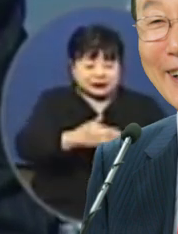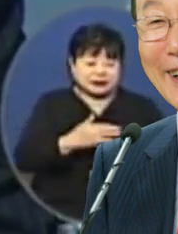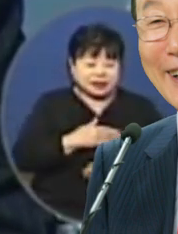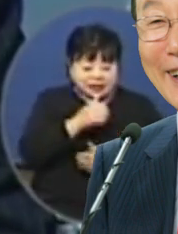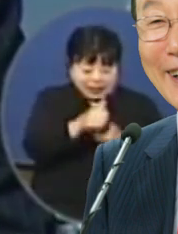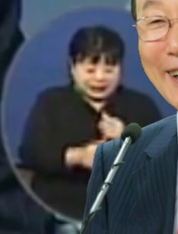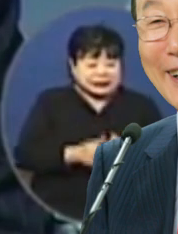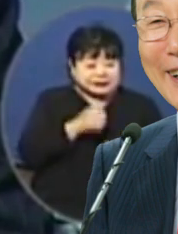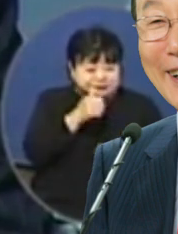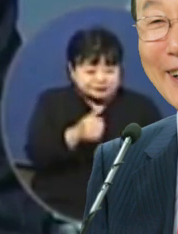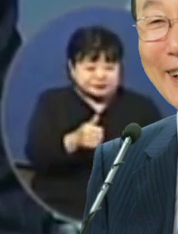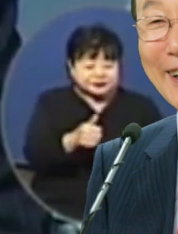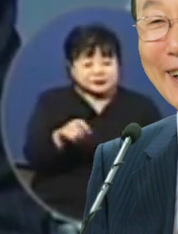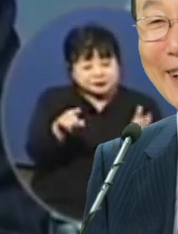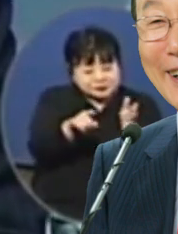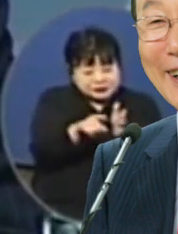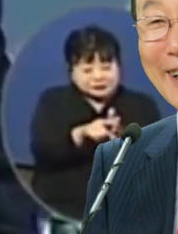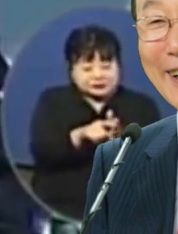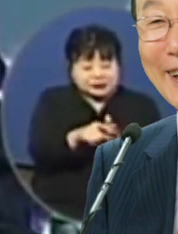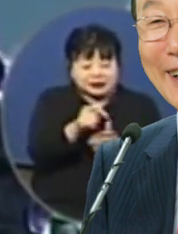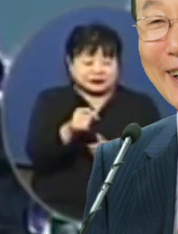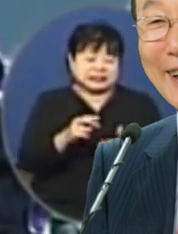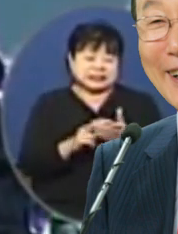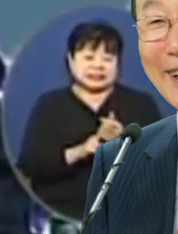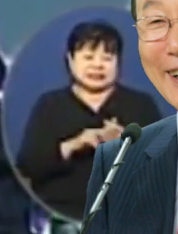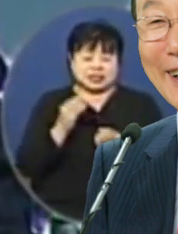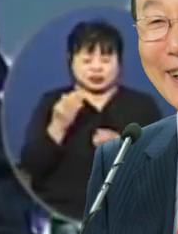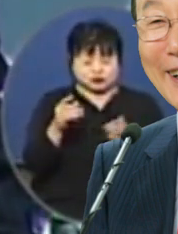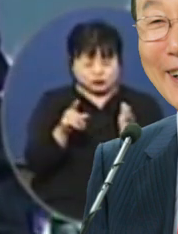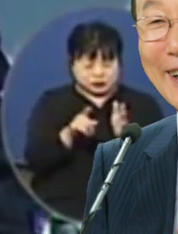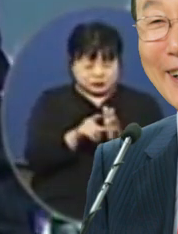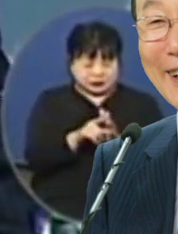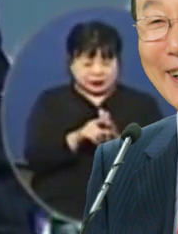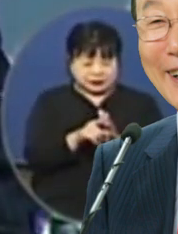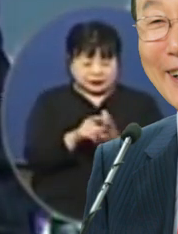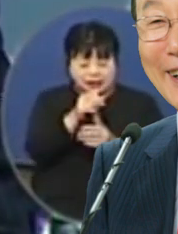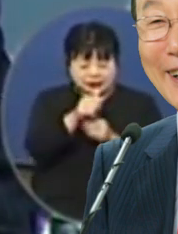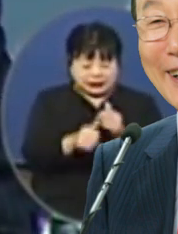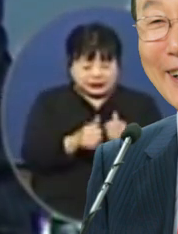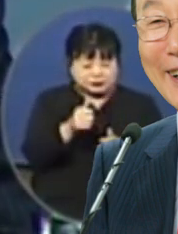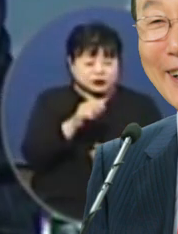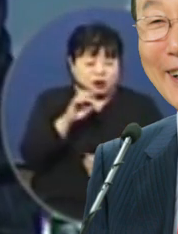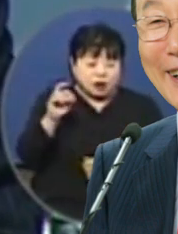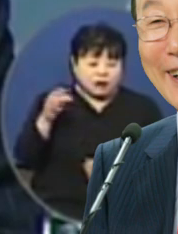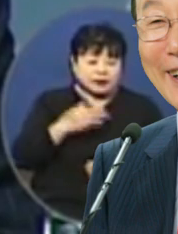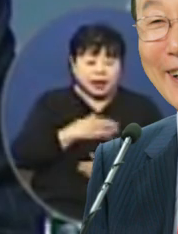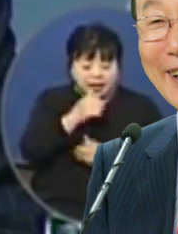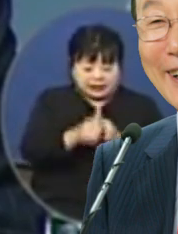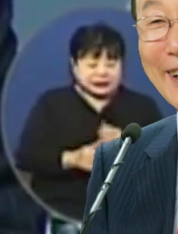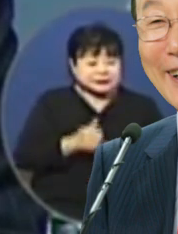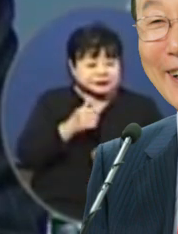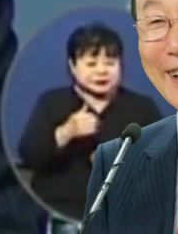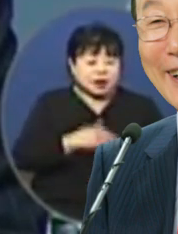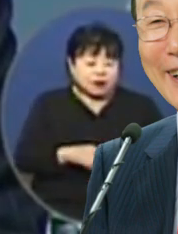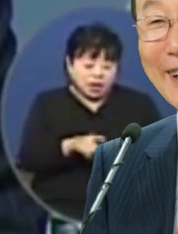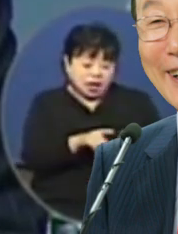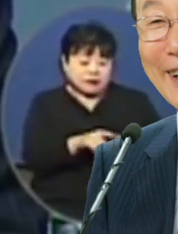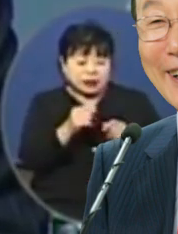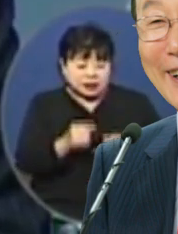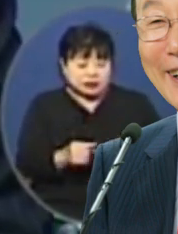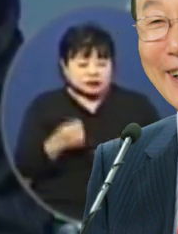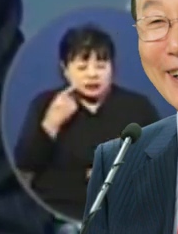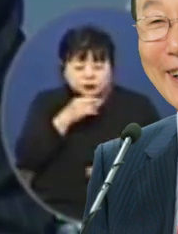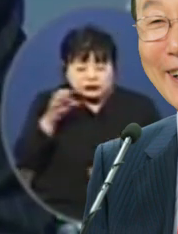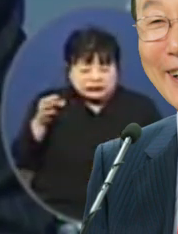나는 하나님을 믿습니다. 하나님이 나의 기적이 될 줄 믿습니다. 하나님이시여, 나는 하나님이 나와 같이 계신 것을